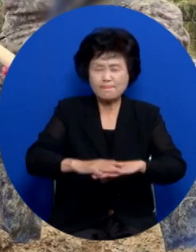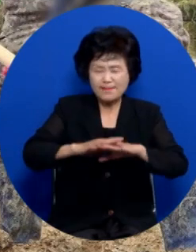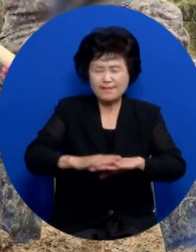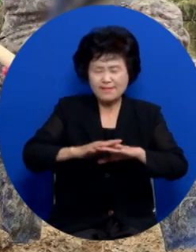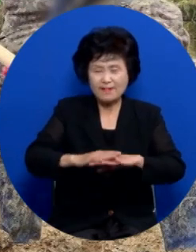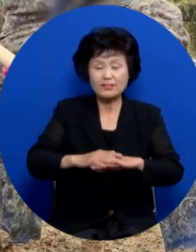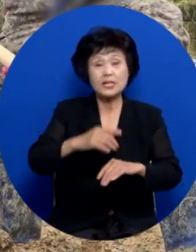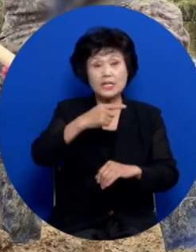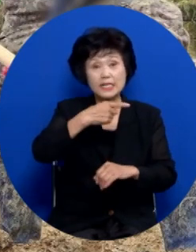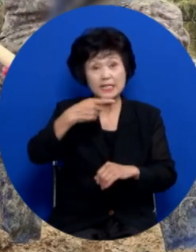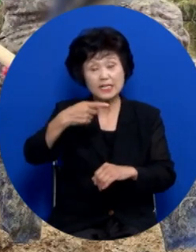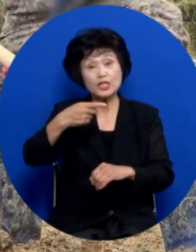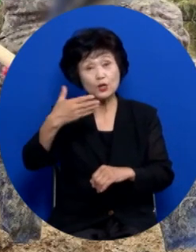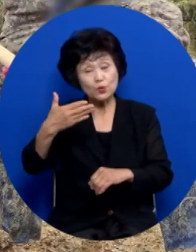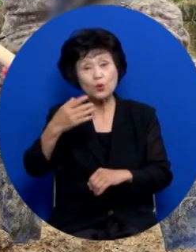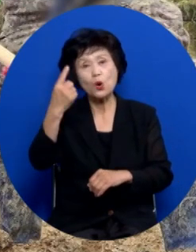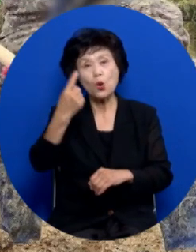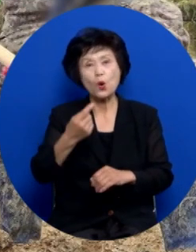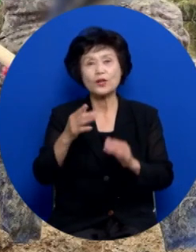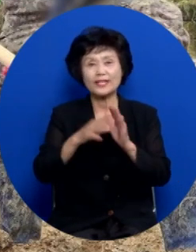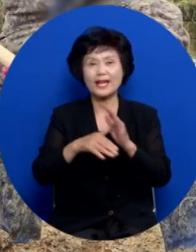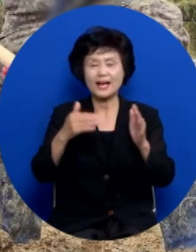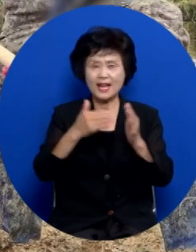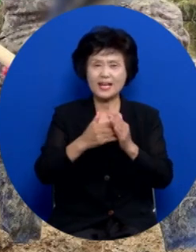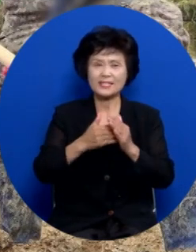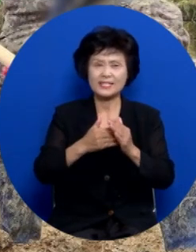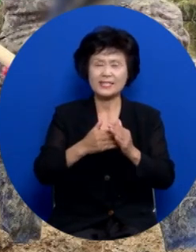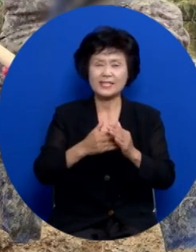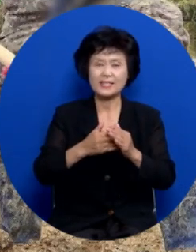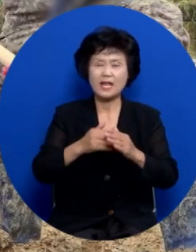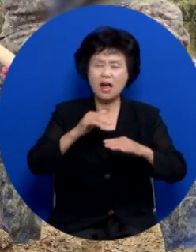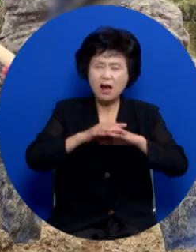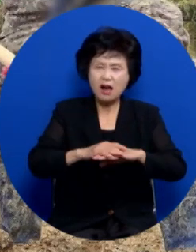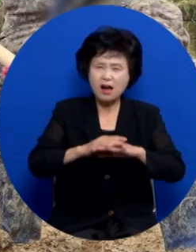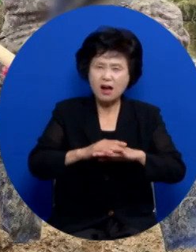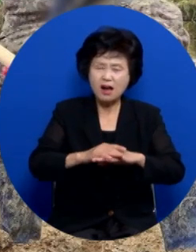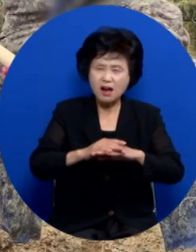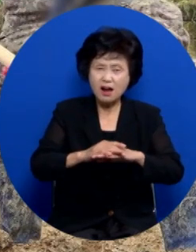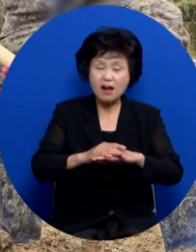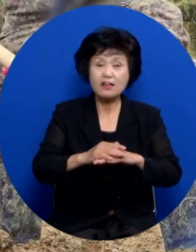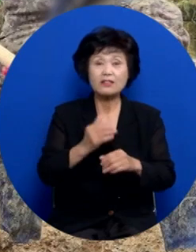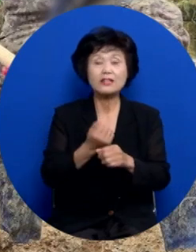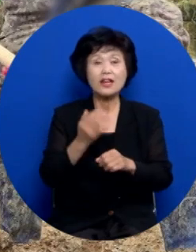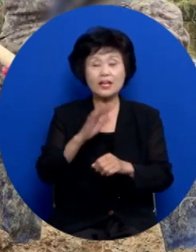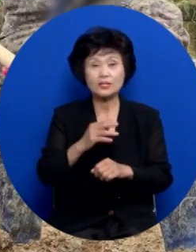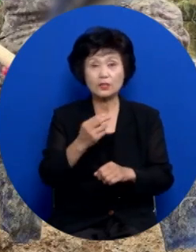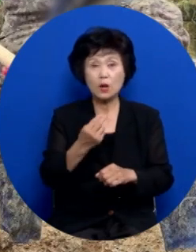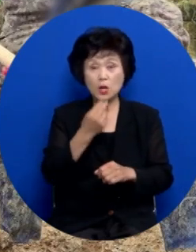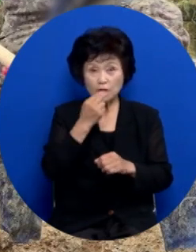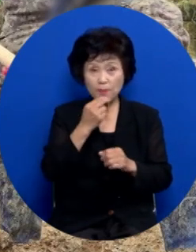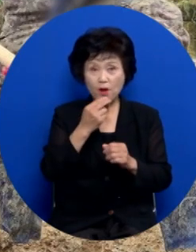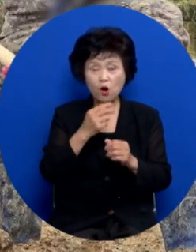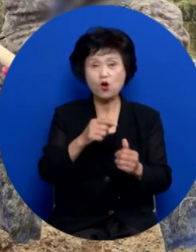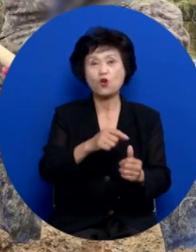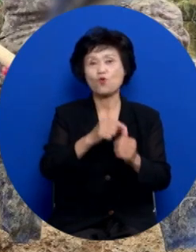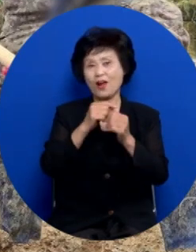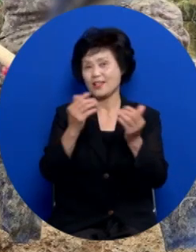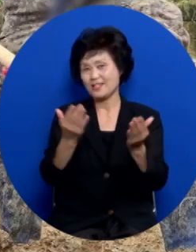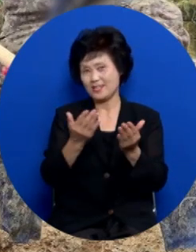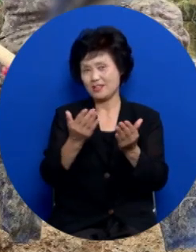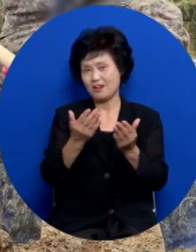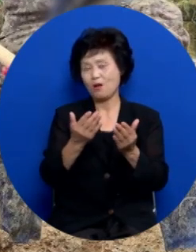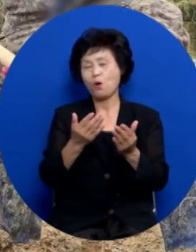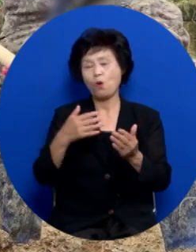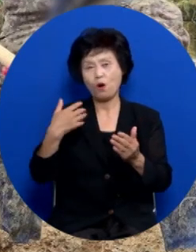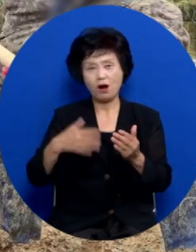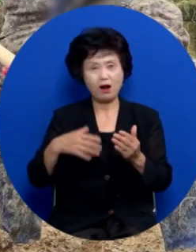119 구조대가 올 때까지 응급조치를 잘 취해서 목숨을 살리는 일입니다 정말 대단한